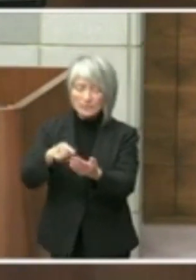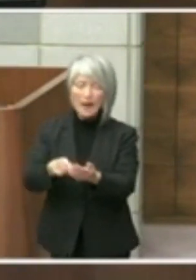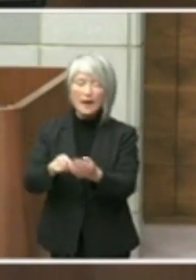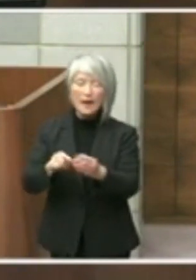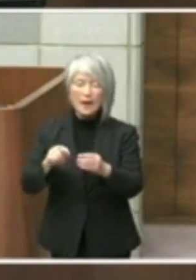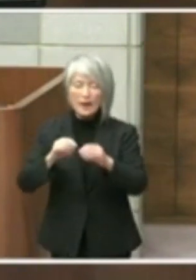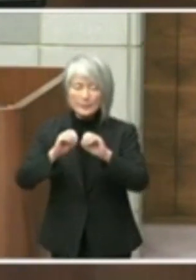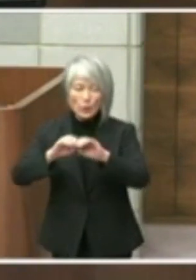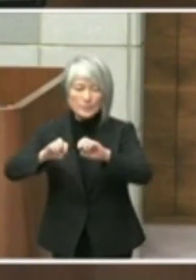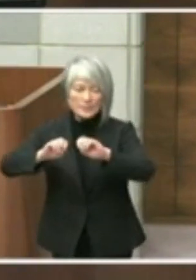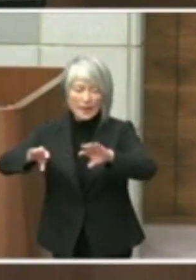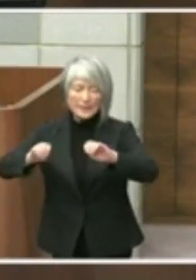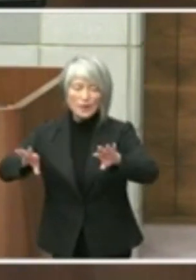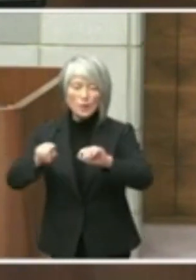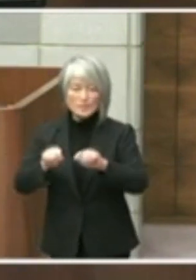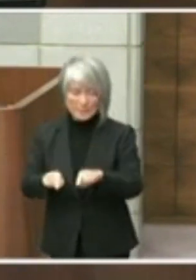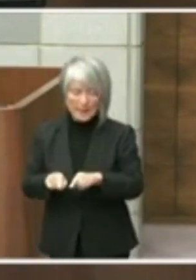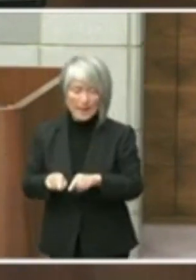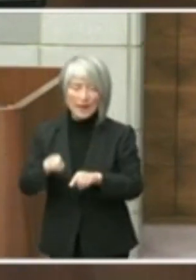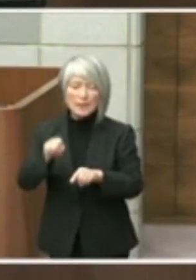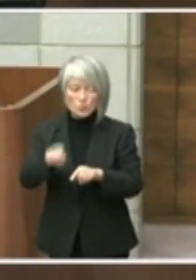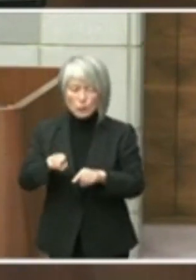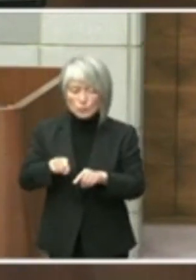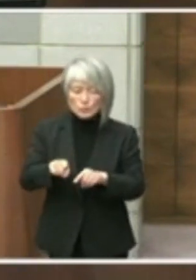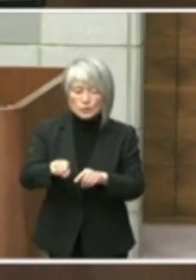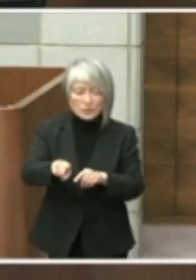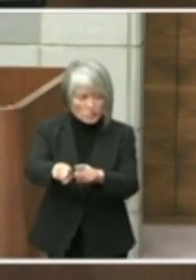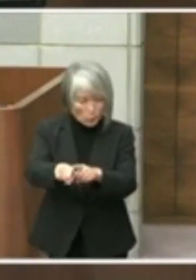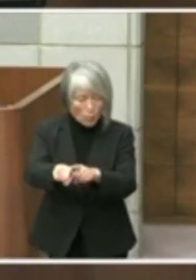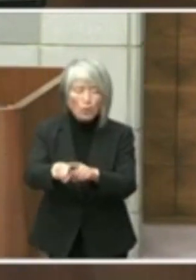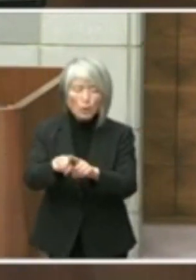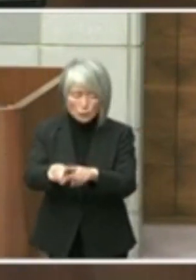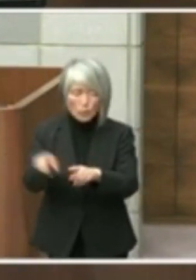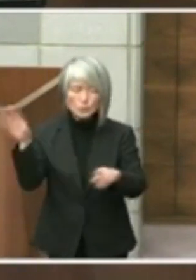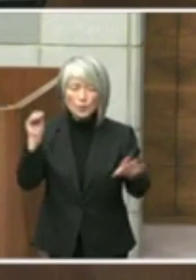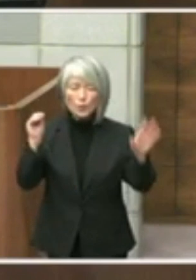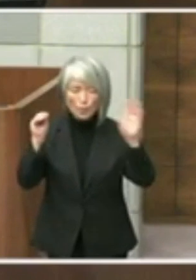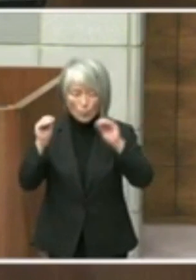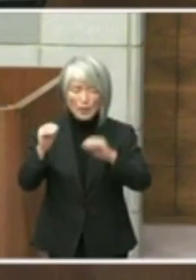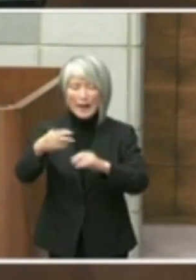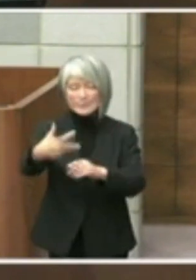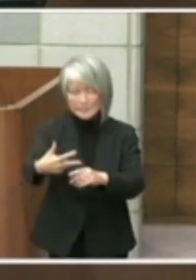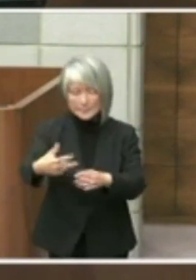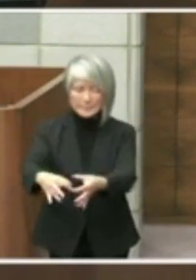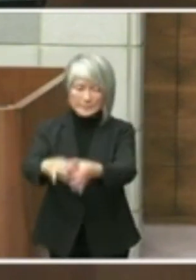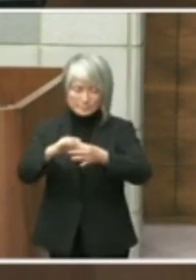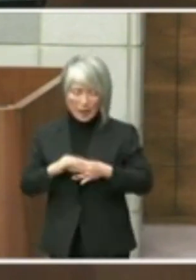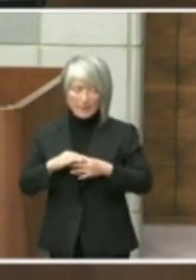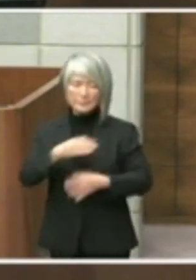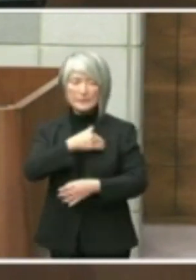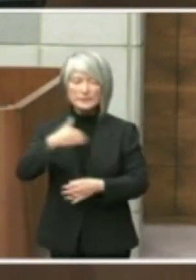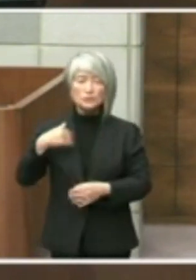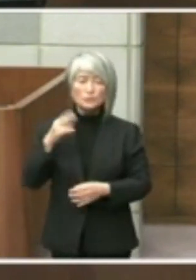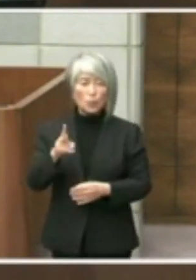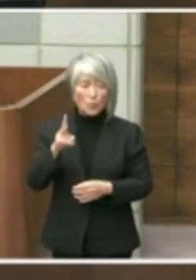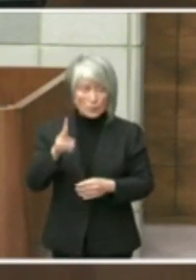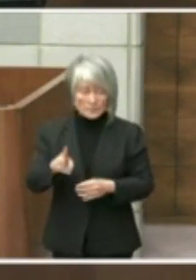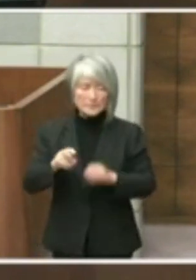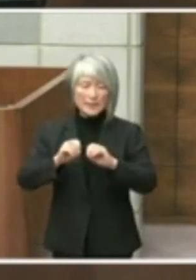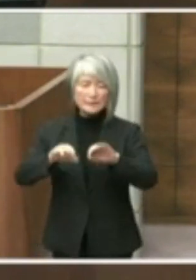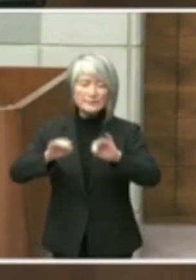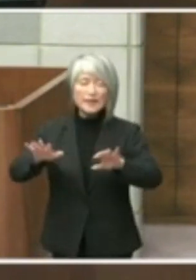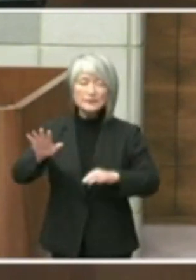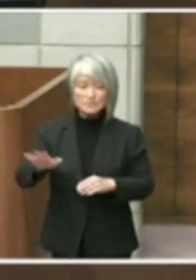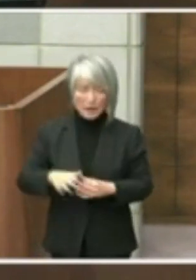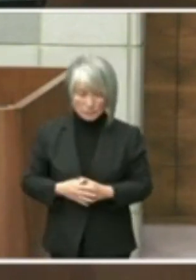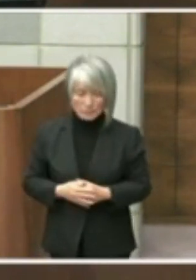やカミキリの情報がいち早く市に入るよう周知を行ってまいります。また、兵庫県